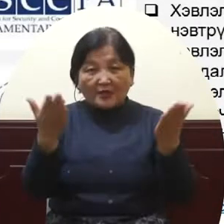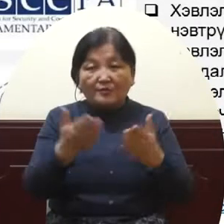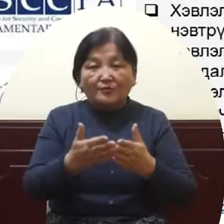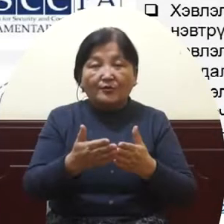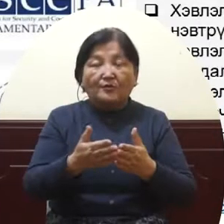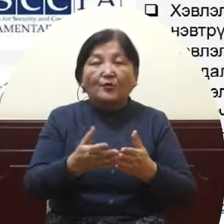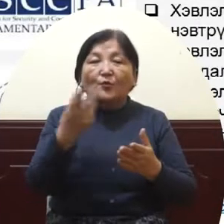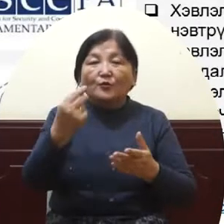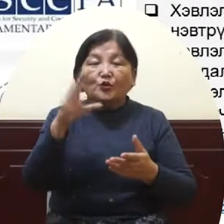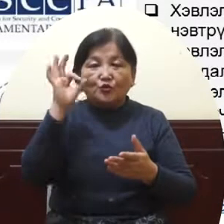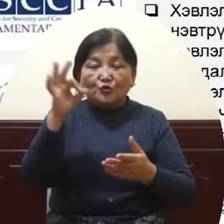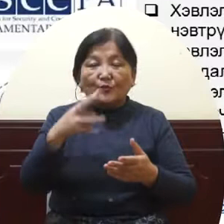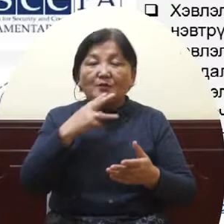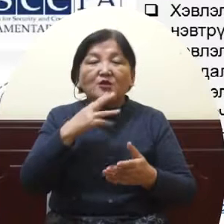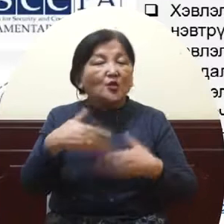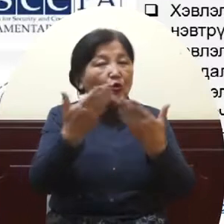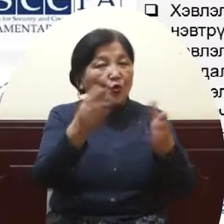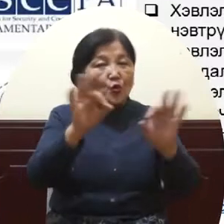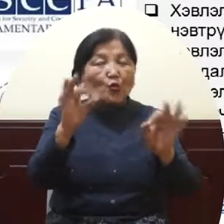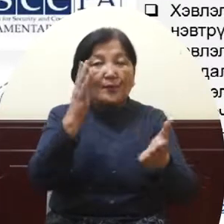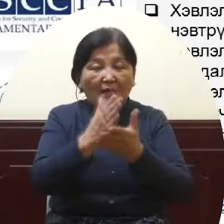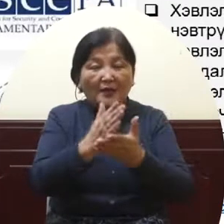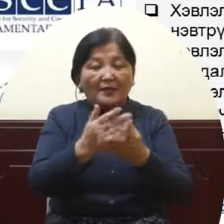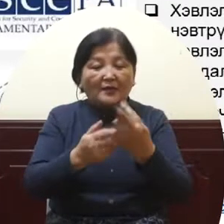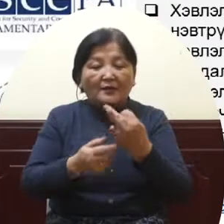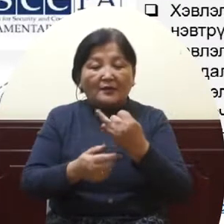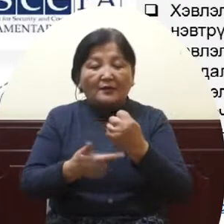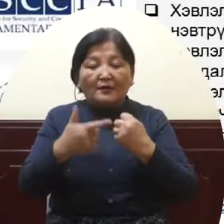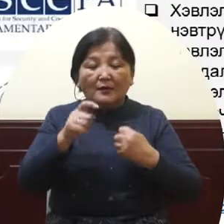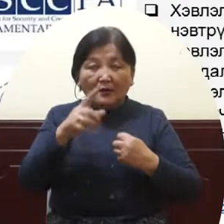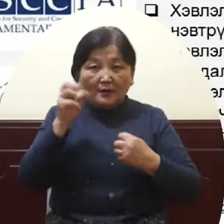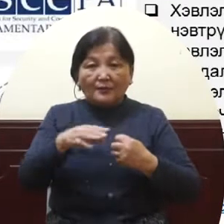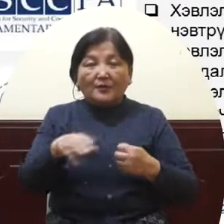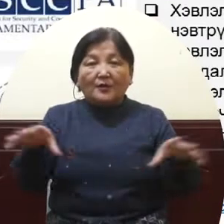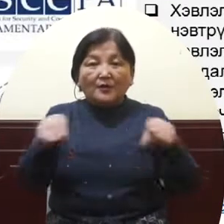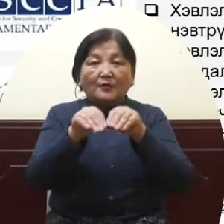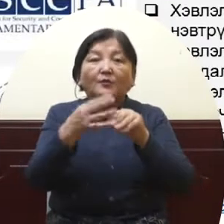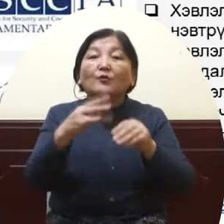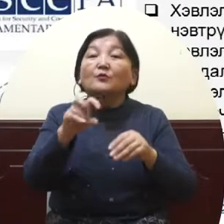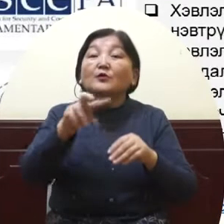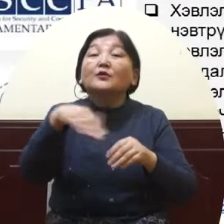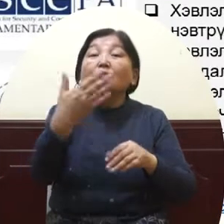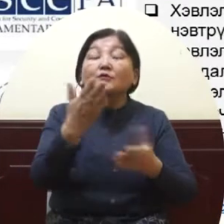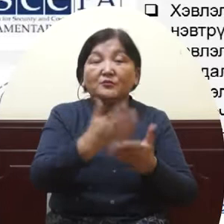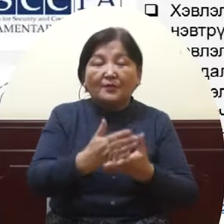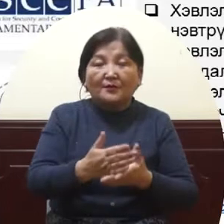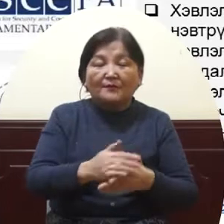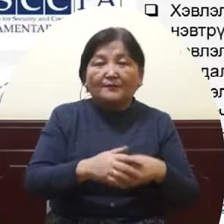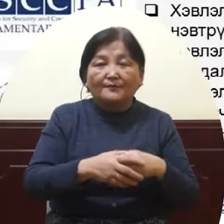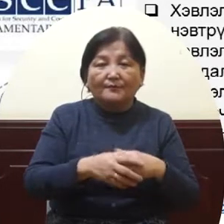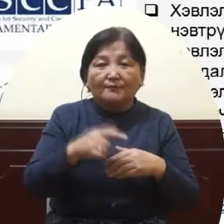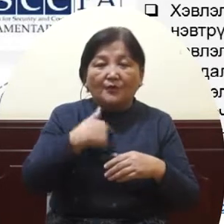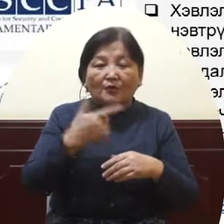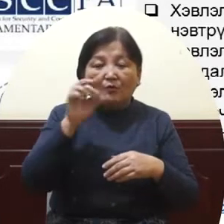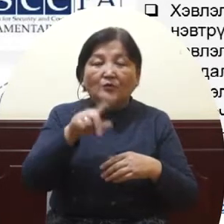мэдээлэл огт өргөхгүй байна. Гэсэн ийм дүгнэлтүүдийг хийсэн. Тэгээ би зүгээр нэгтгээд базаад чухал гэсэн хэсгүүдийг би